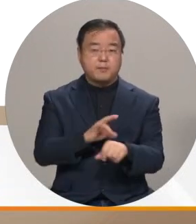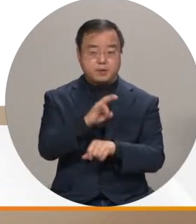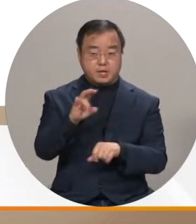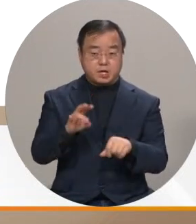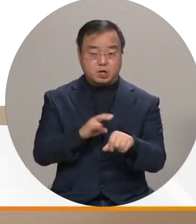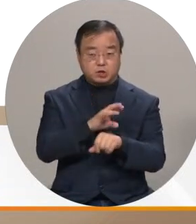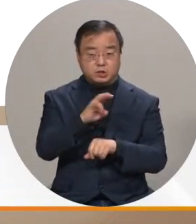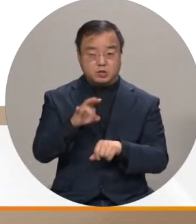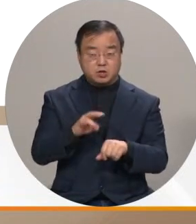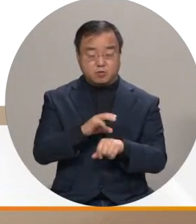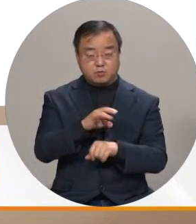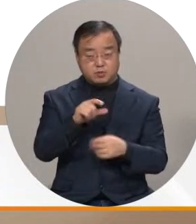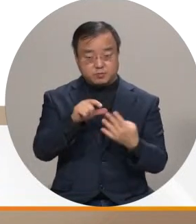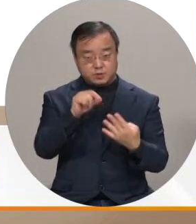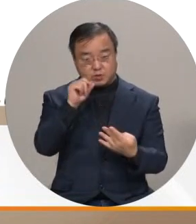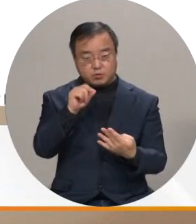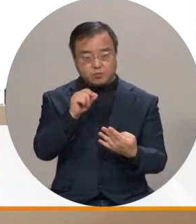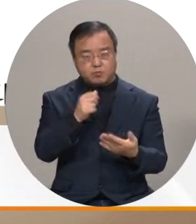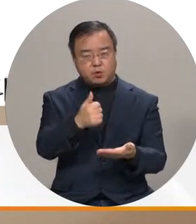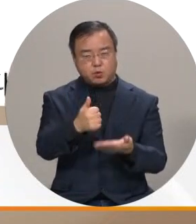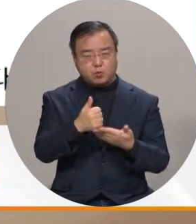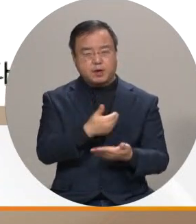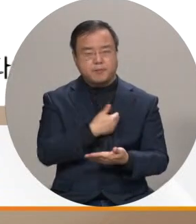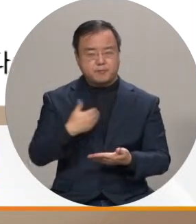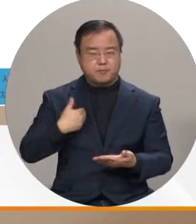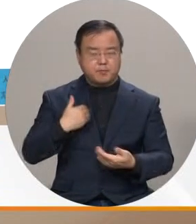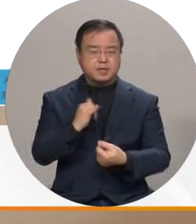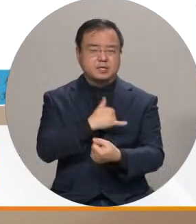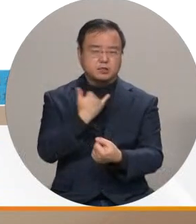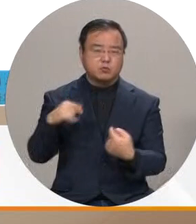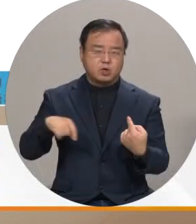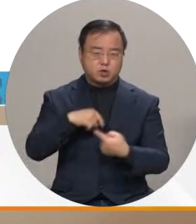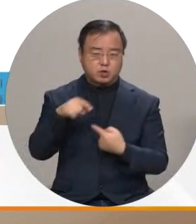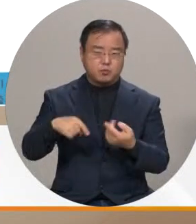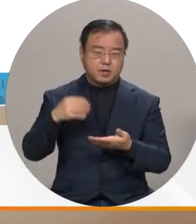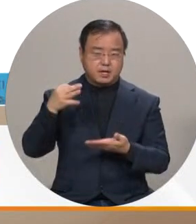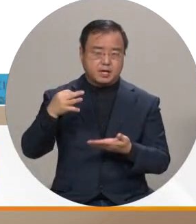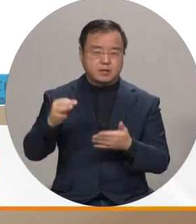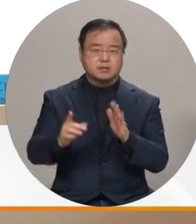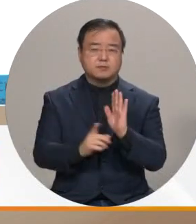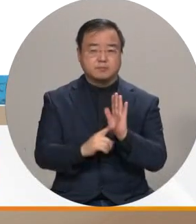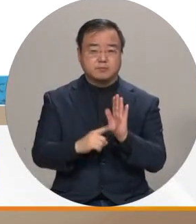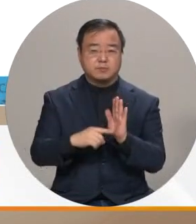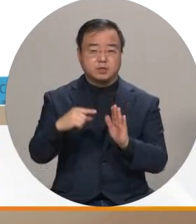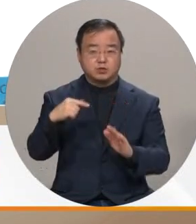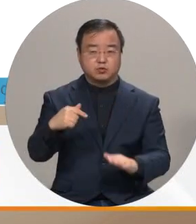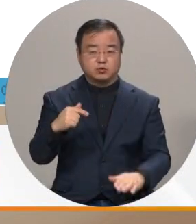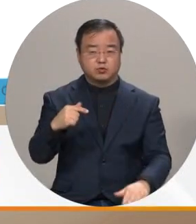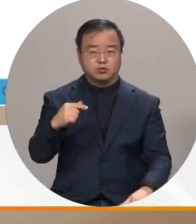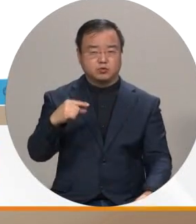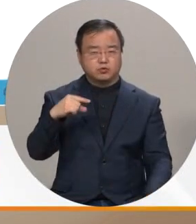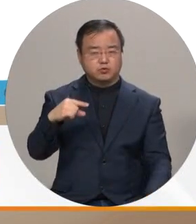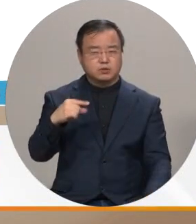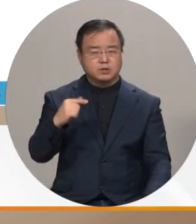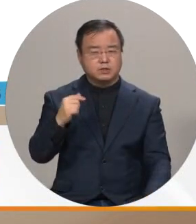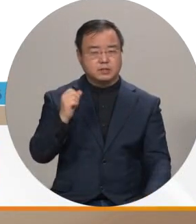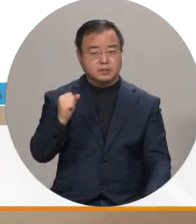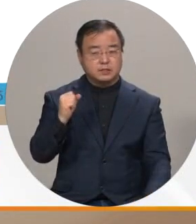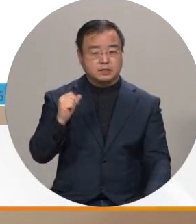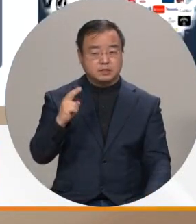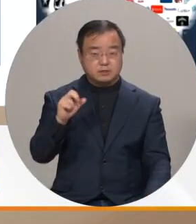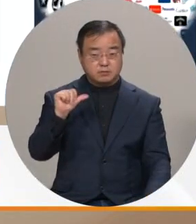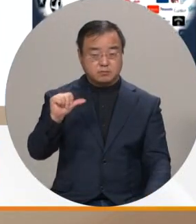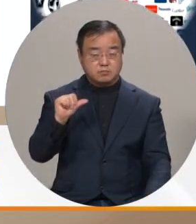편의점을 선택하여 고객 만족 인권 경영을 가치로 삼고 있는 GS25 편의점을 선택하여이 아이디어를